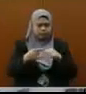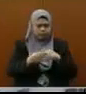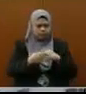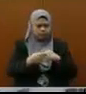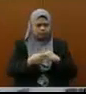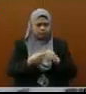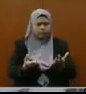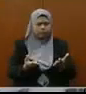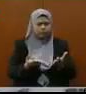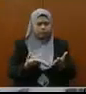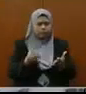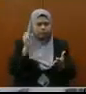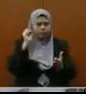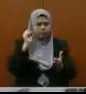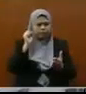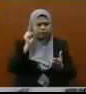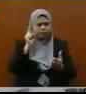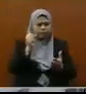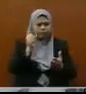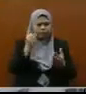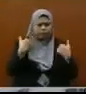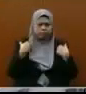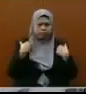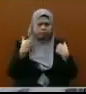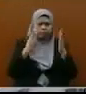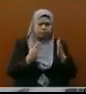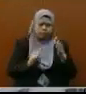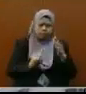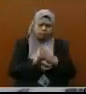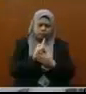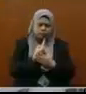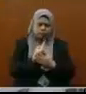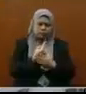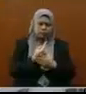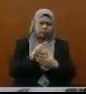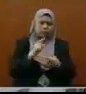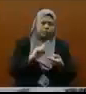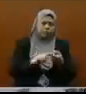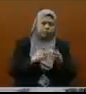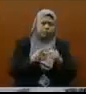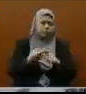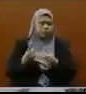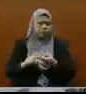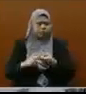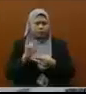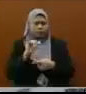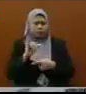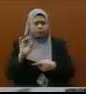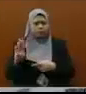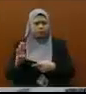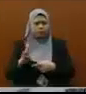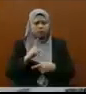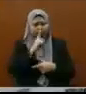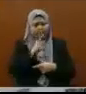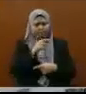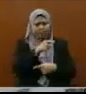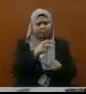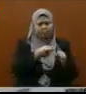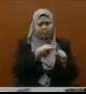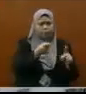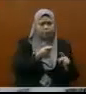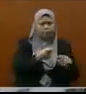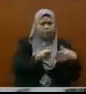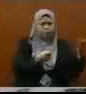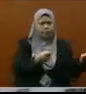persepsi yang telah pun dibangkitkan ataupun yang ditimbulkan oleh rakan-rakan yang berhormat, terutamanya daripada rakan-rakan